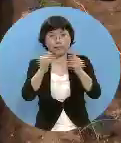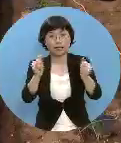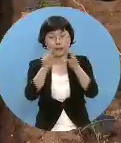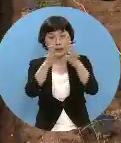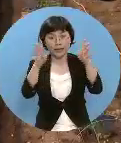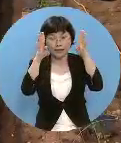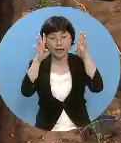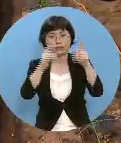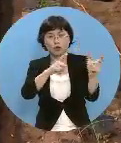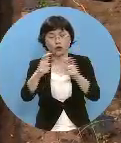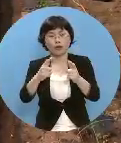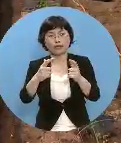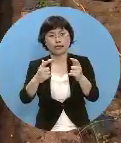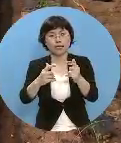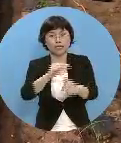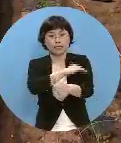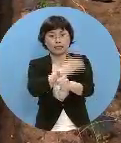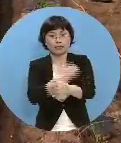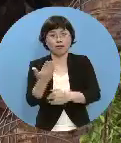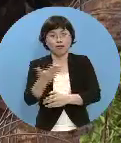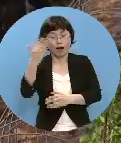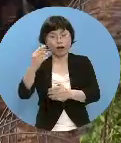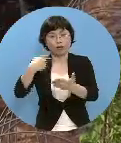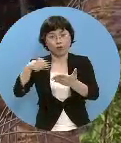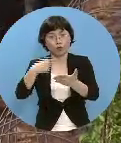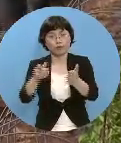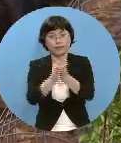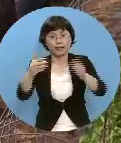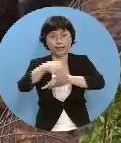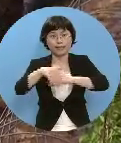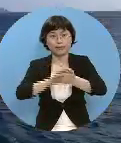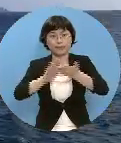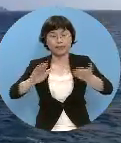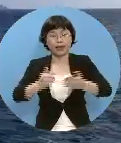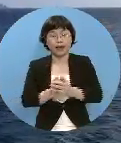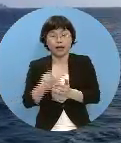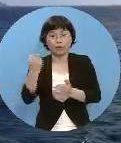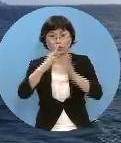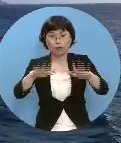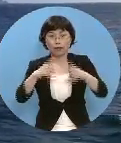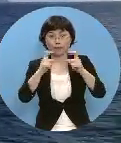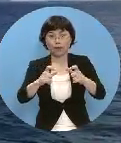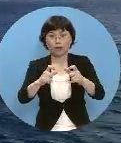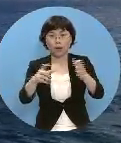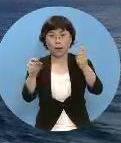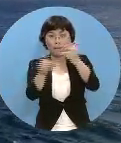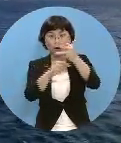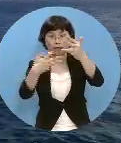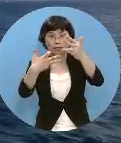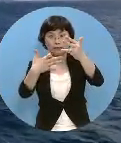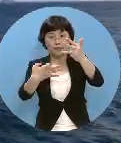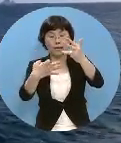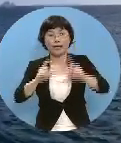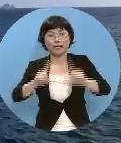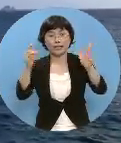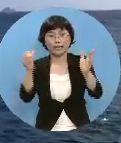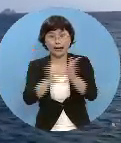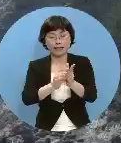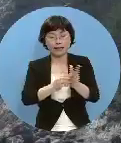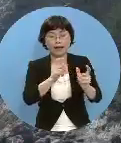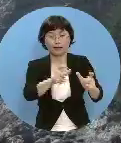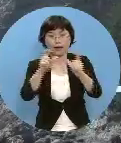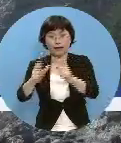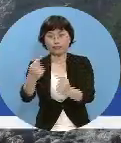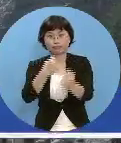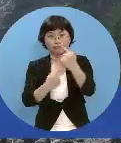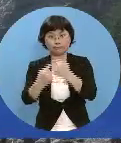등 주민 역량 강화 교육을 실시할 방침입니다. 또 전라남도는 다음 달 14일까지 일선